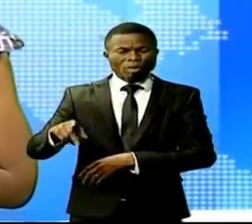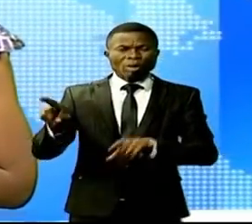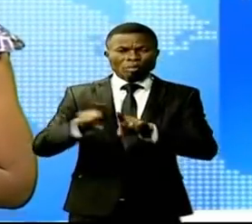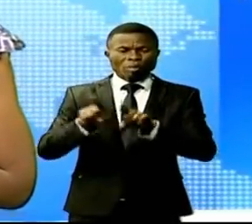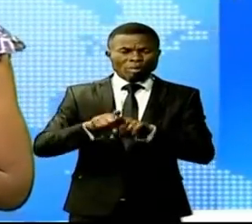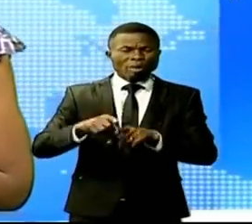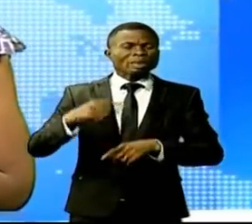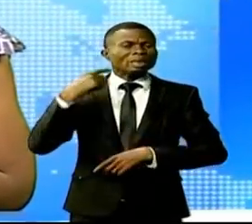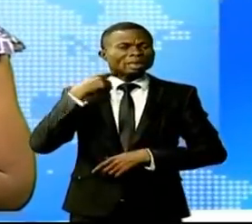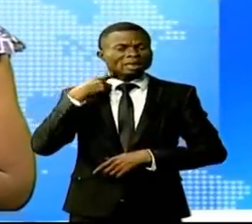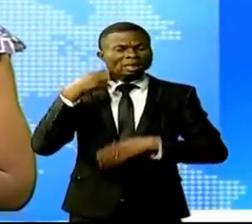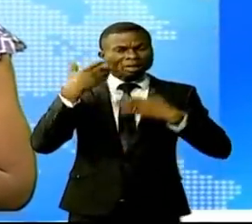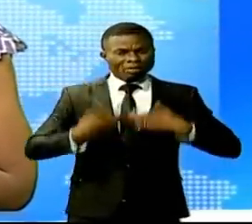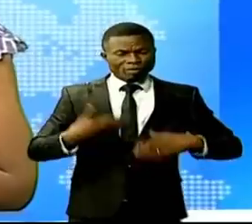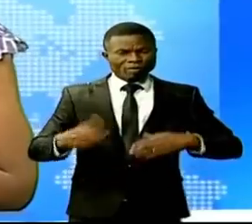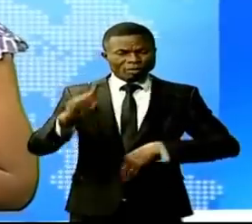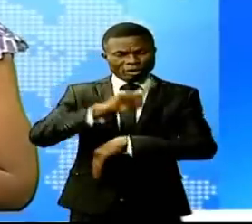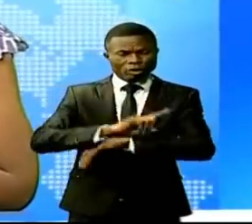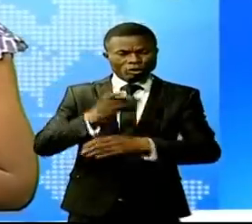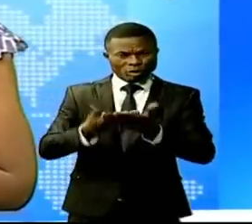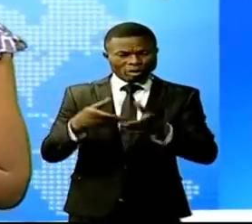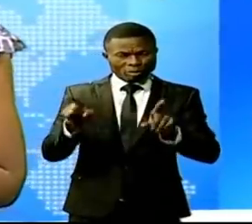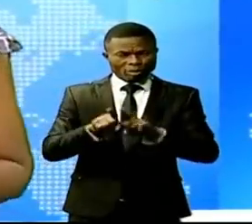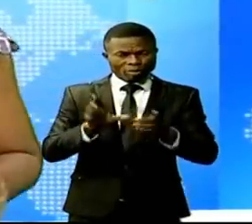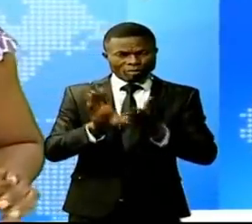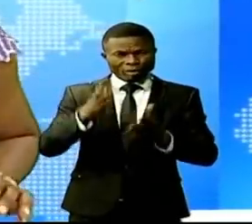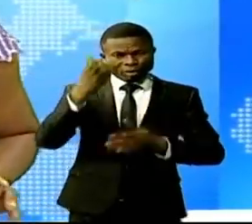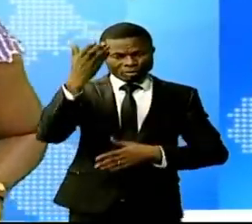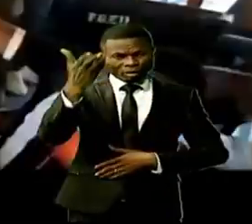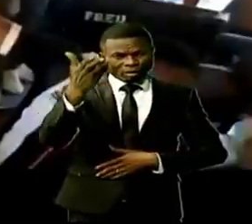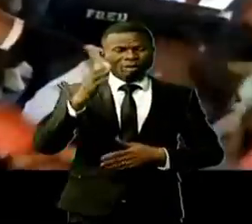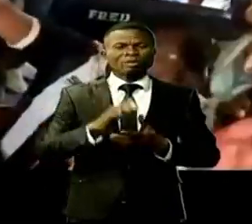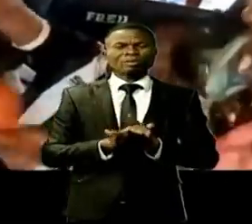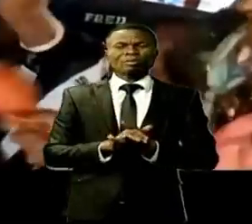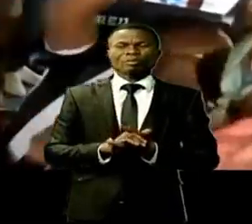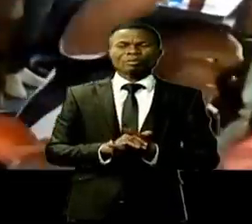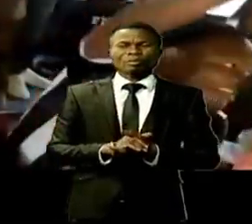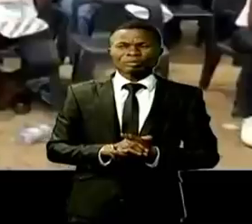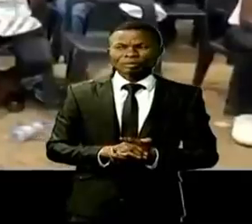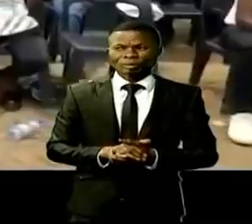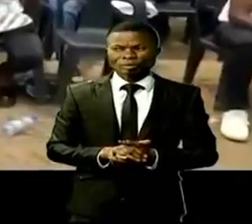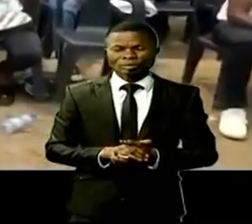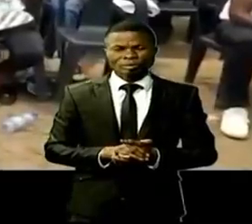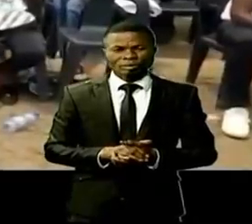ont aussi célébré cette journée. Rikin Zuziloya.